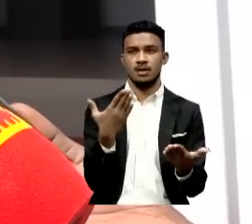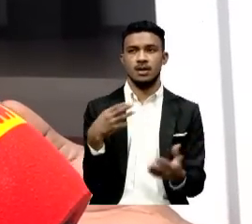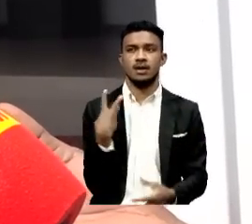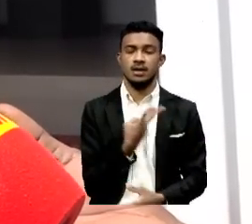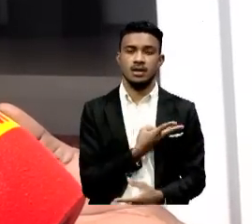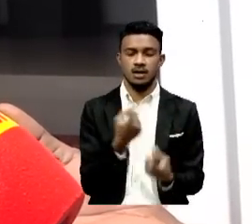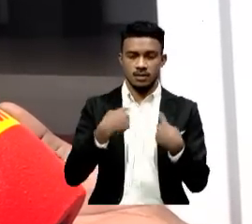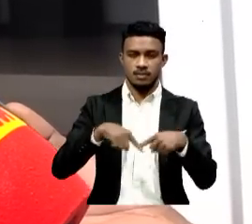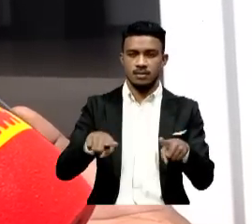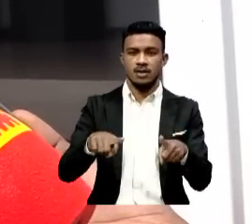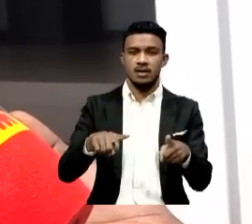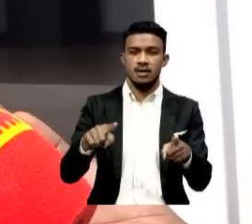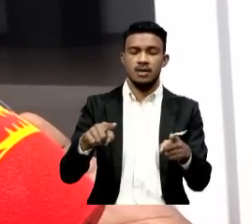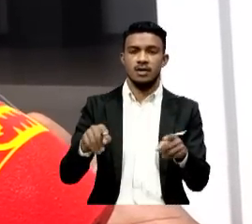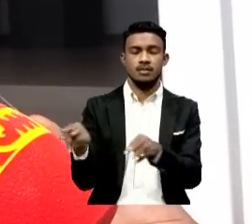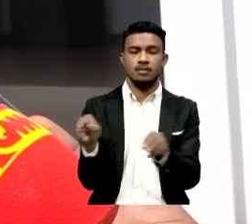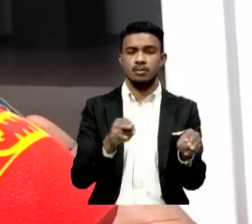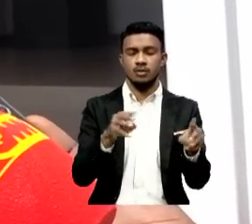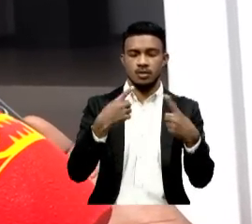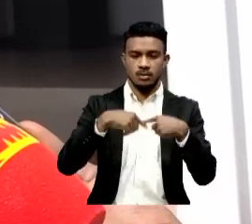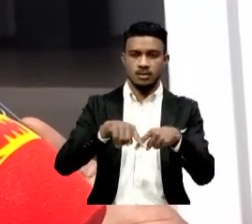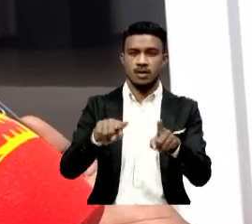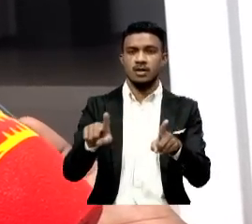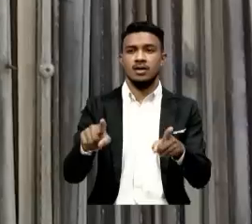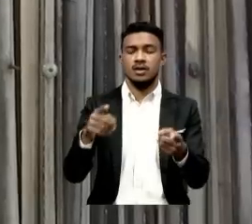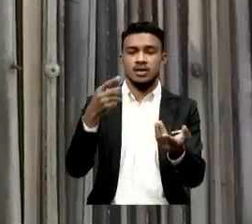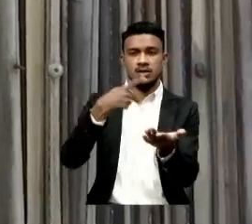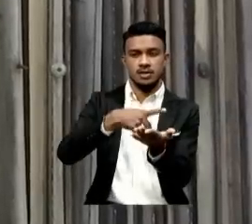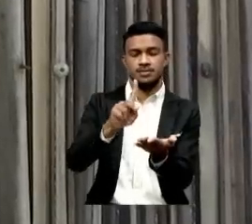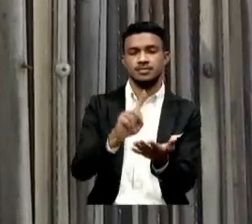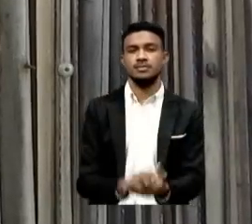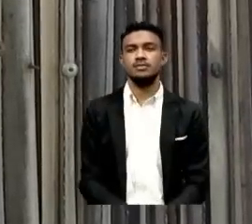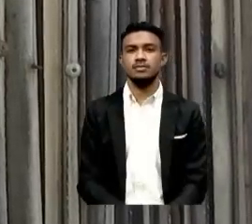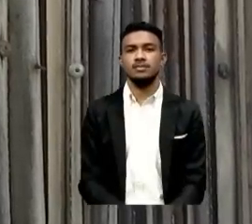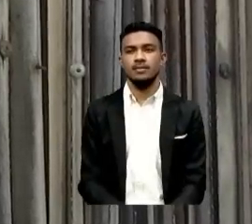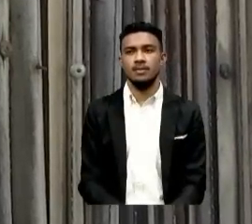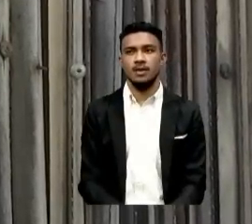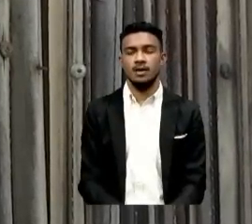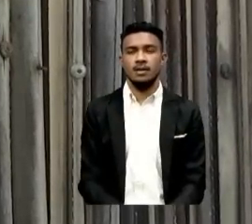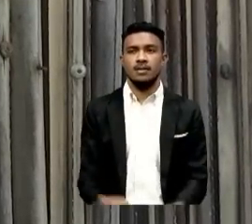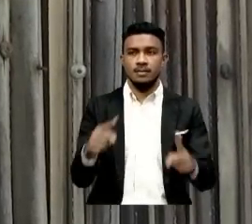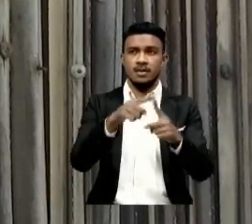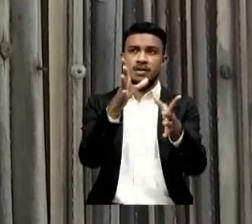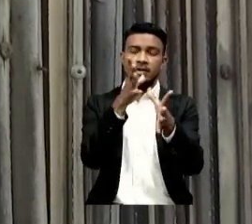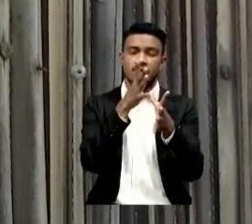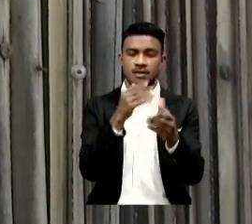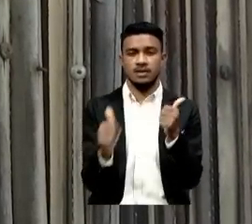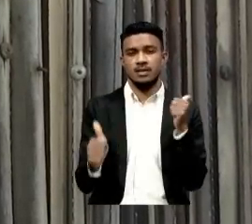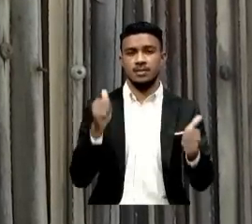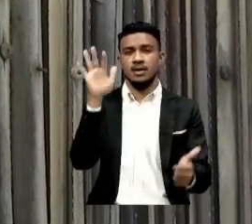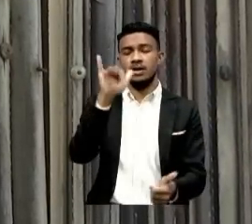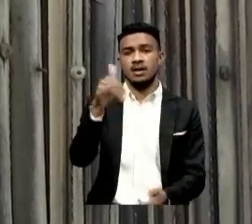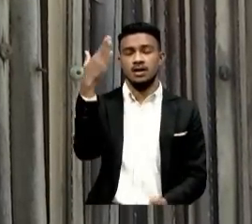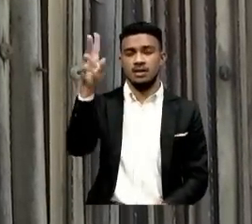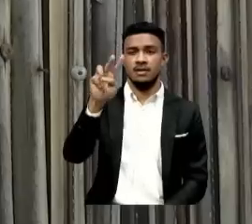tamba vai fazer processo de pagamento nem foi então tamba lista de pagamento Ba avô Carolina Ramos nebehela ia